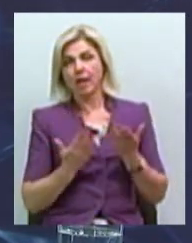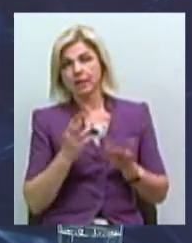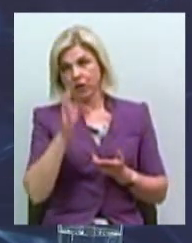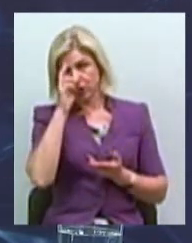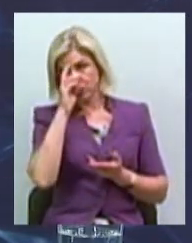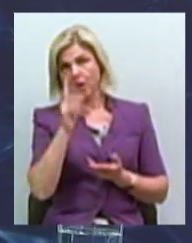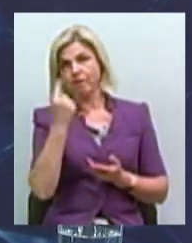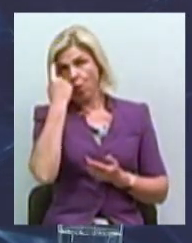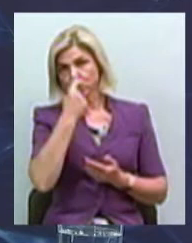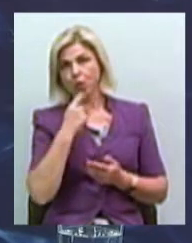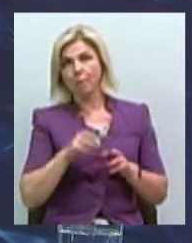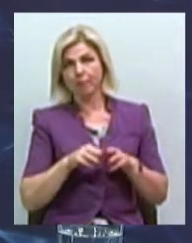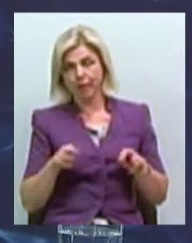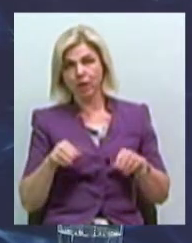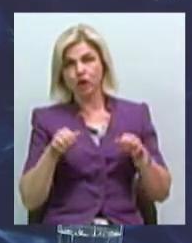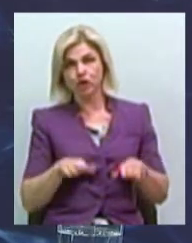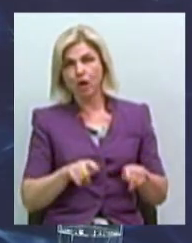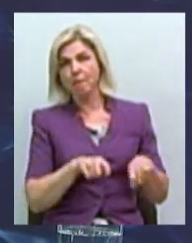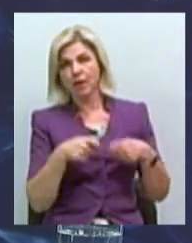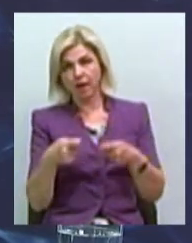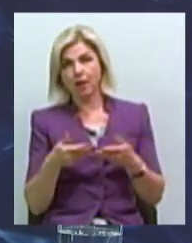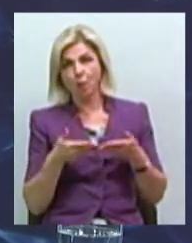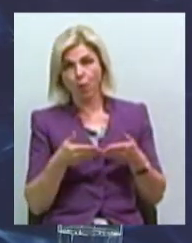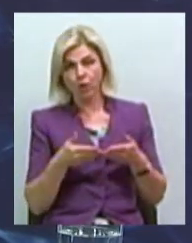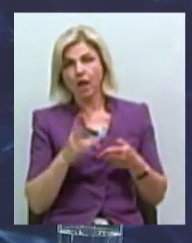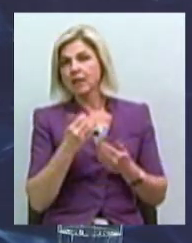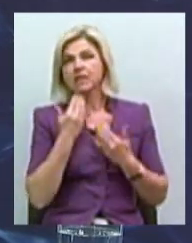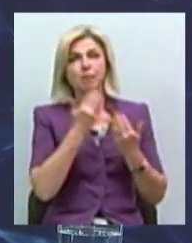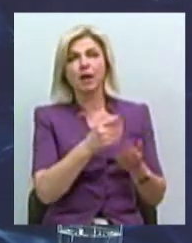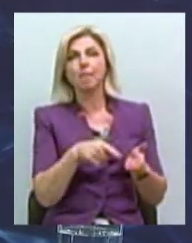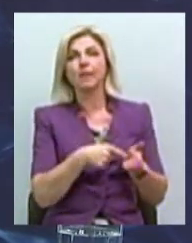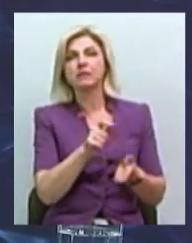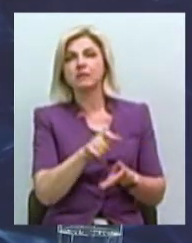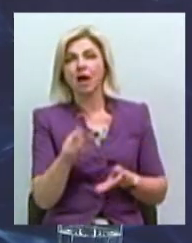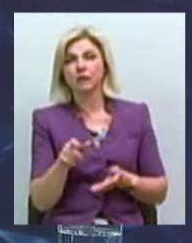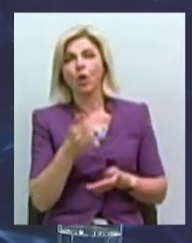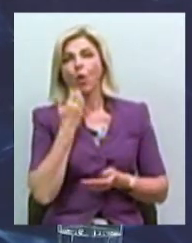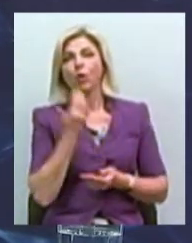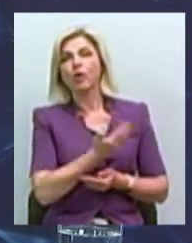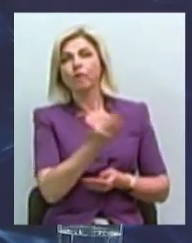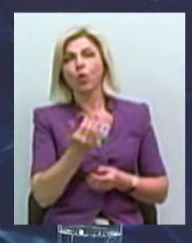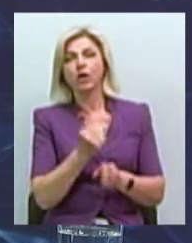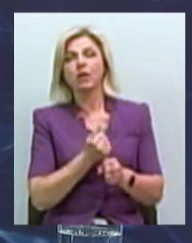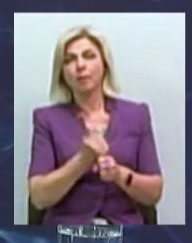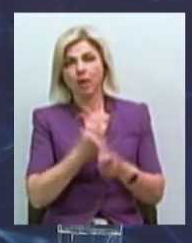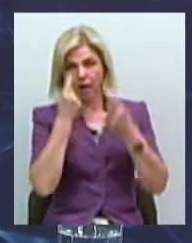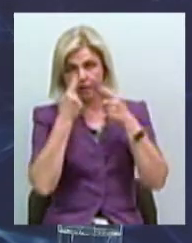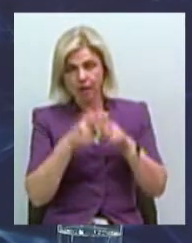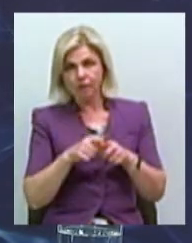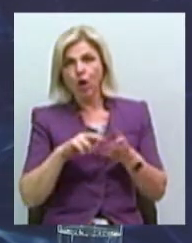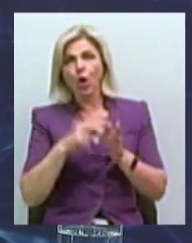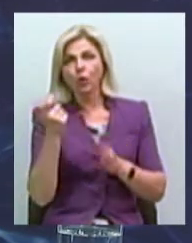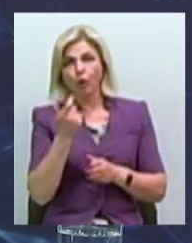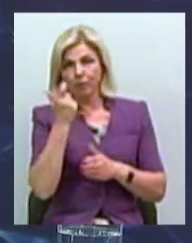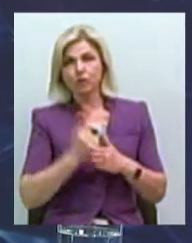міністра вирішила сьогодні передати його, то, не запитавши містян, коли вони розробляли ТЕО, техніко-економічне обґрунтування,